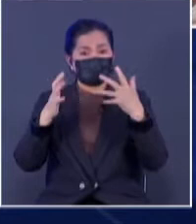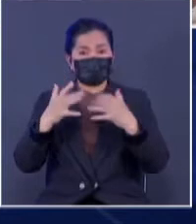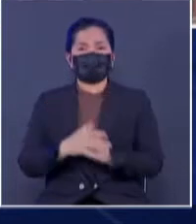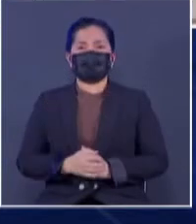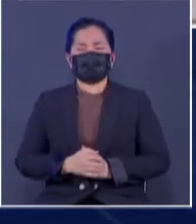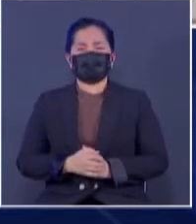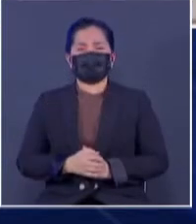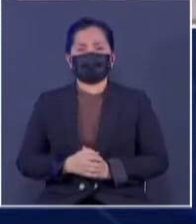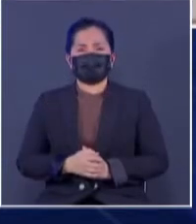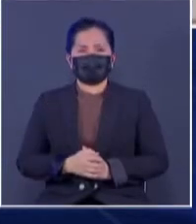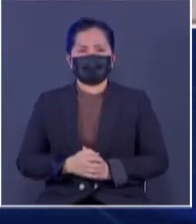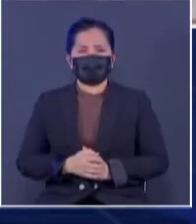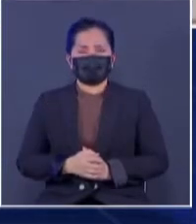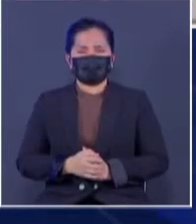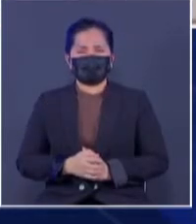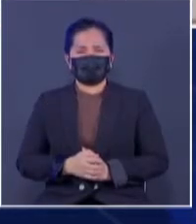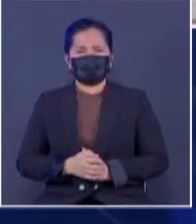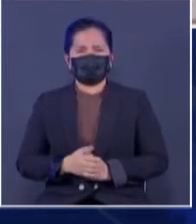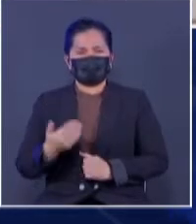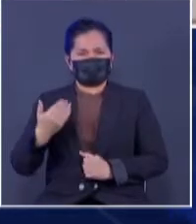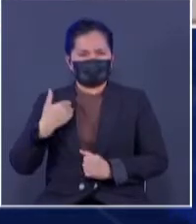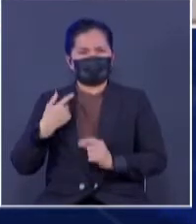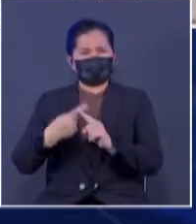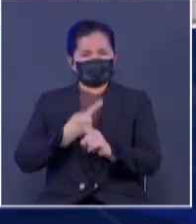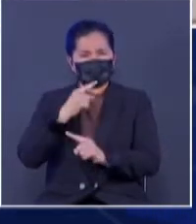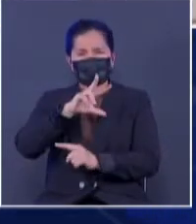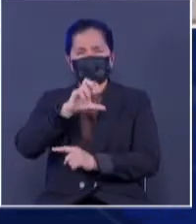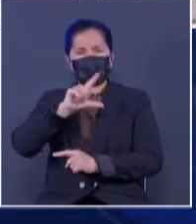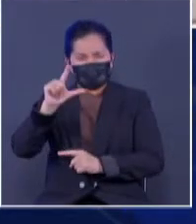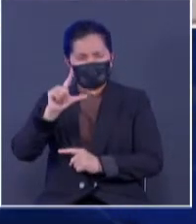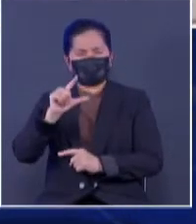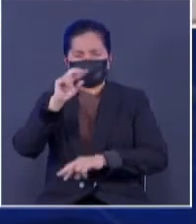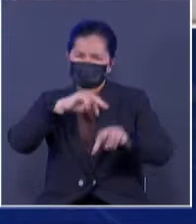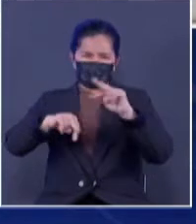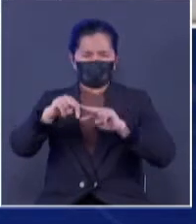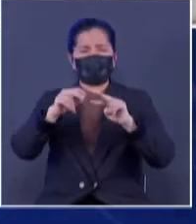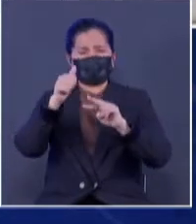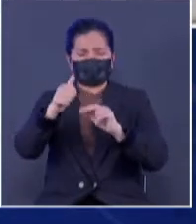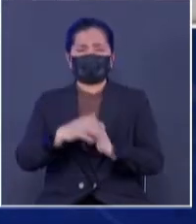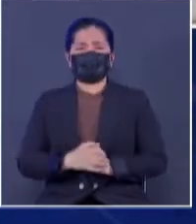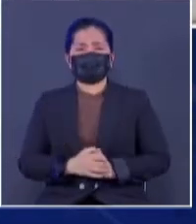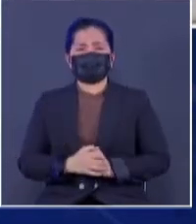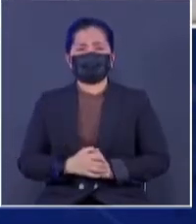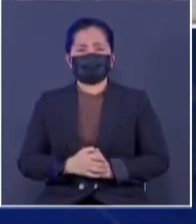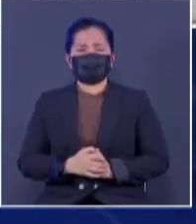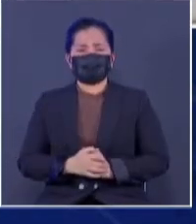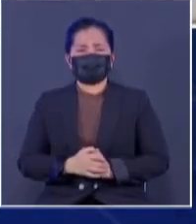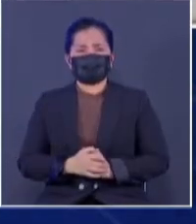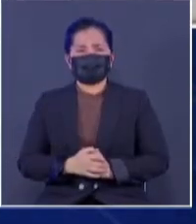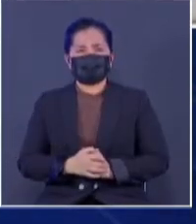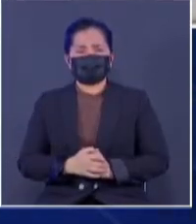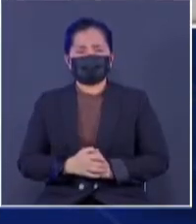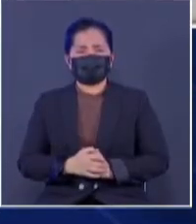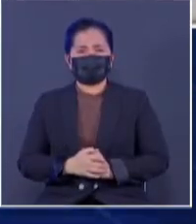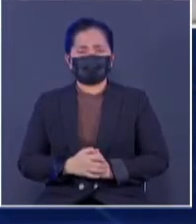ามีเบี้ยรับประกันภัยกว่า300ล้านบาทต่อเดือนเขาชี้แจงแบบนี้นะคะแล้วก็ยังมีการชี้แจงเพิ่มเติมด้วยบอกว่าสำหรับ